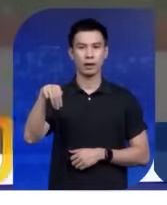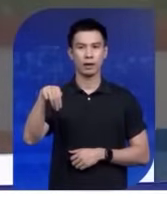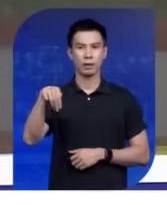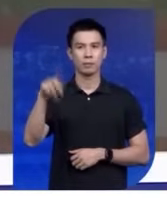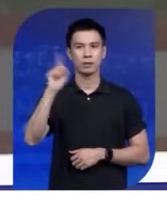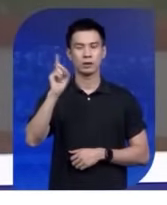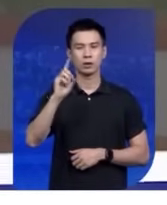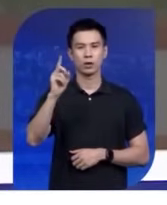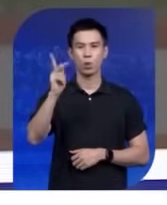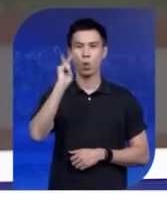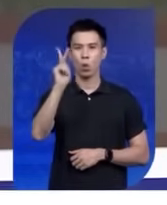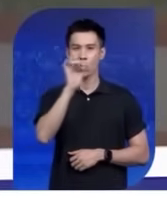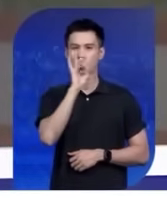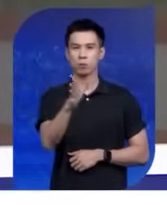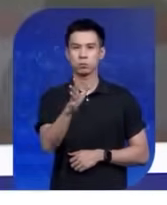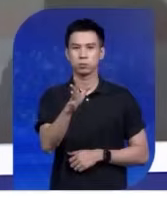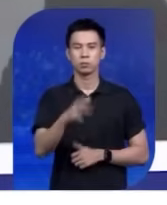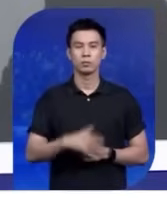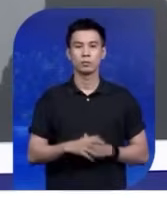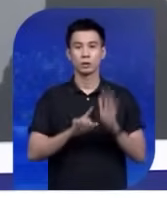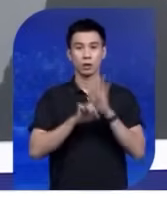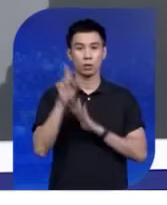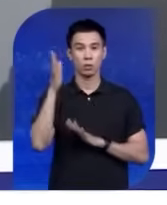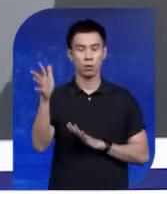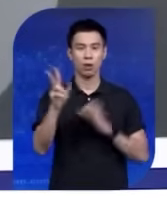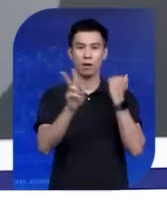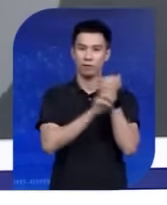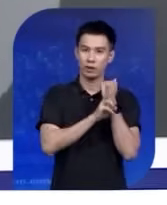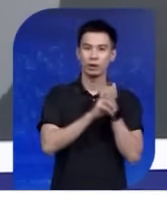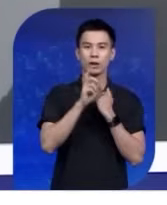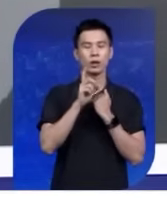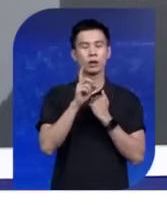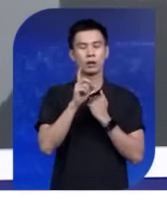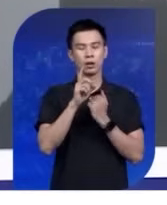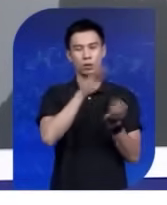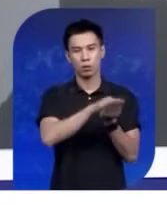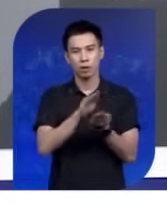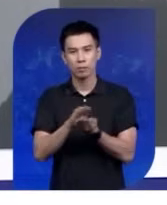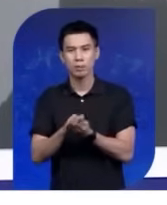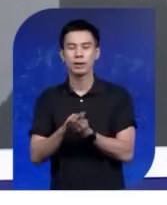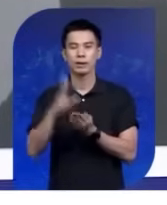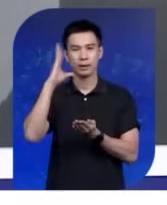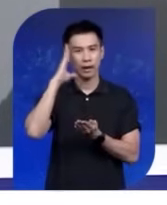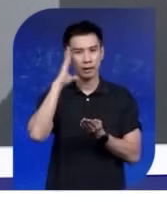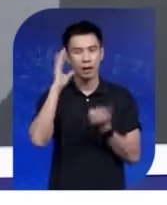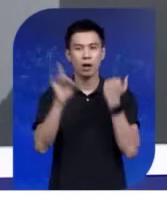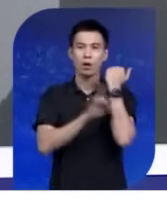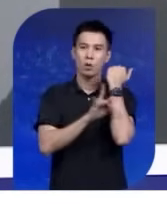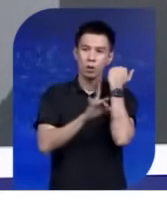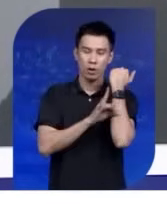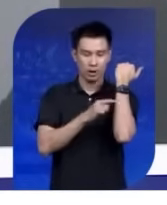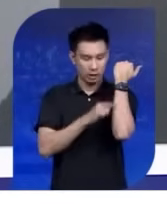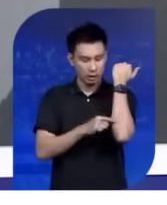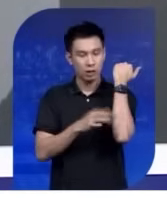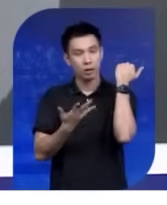khô nóng tới Trung Bộ nhiệt độ cao nhất các thành phố Vinh Đồng Hới Huế Đà Nẵng chở vào Tuy Hòa Phan Rang Tháp Tràm